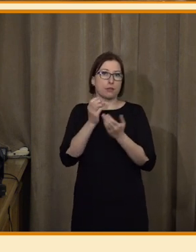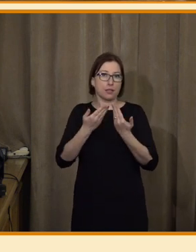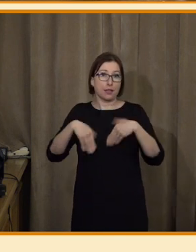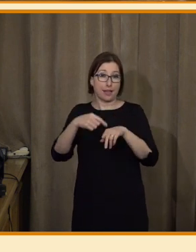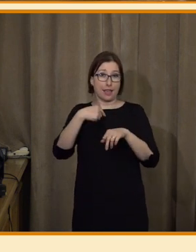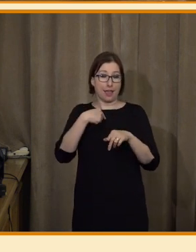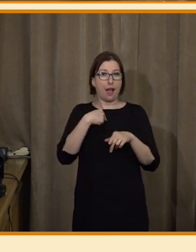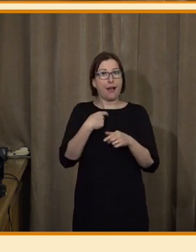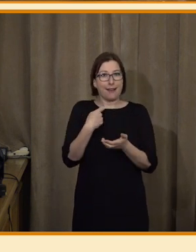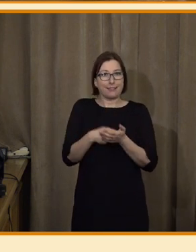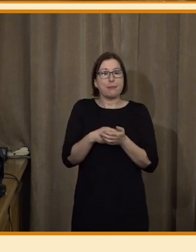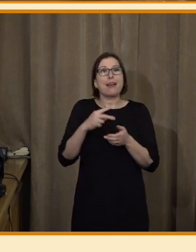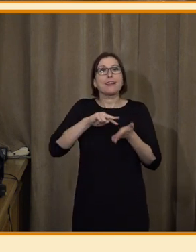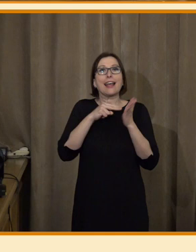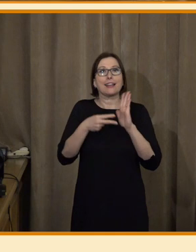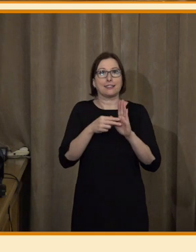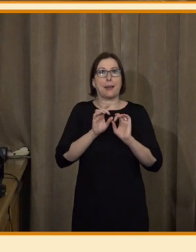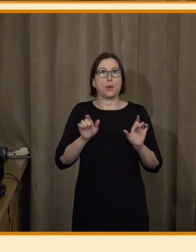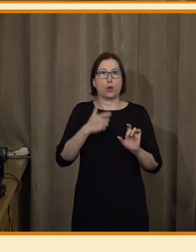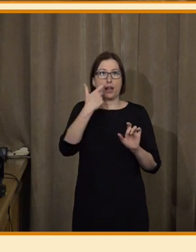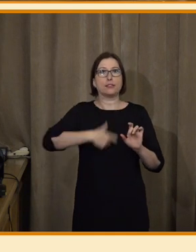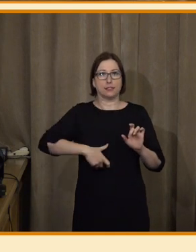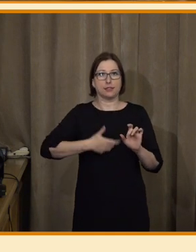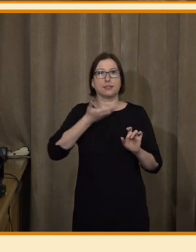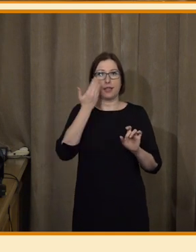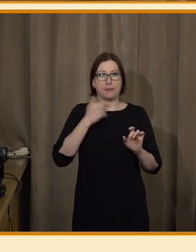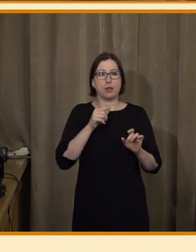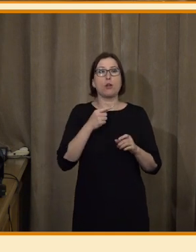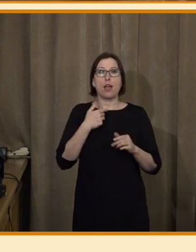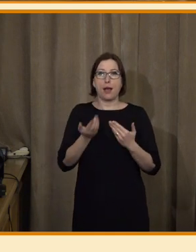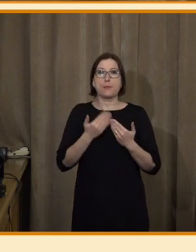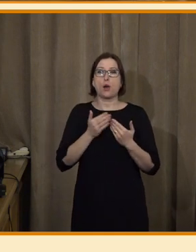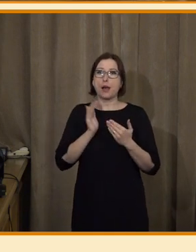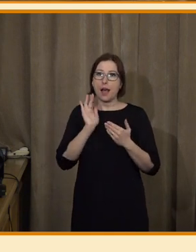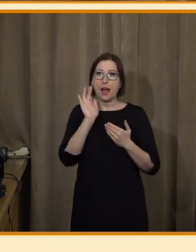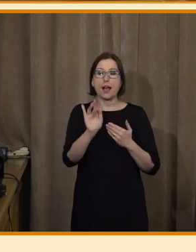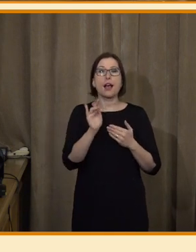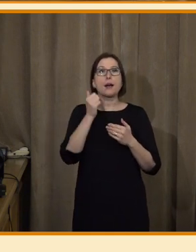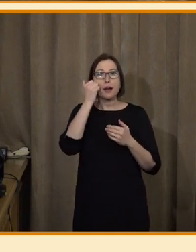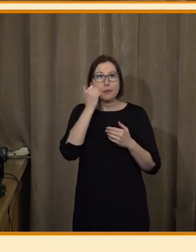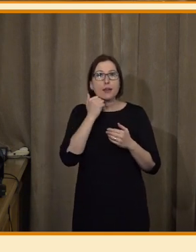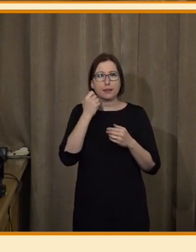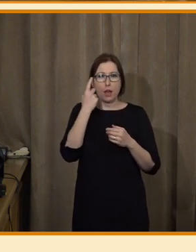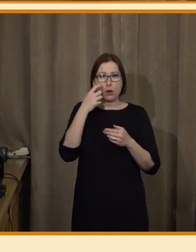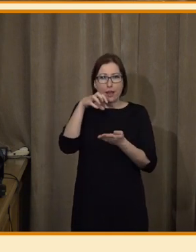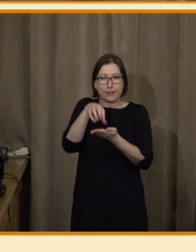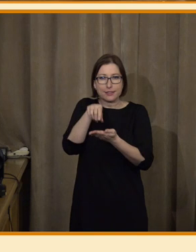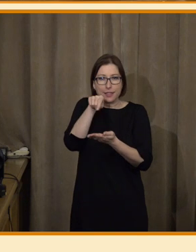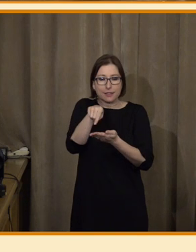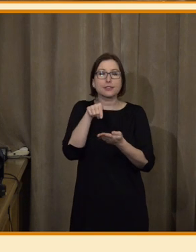jako technický poradce v této kauze a pomáhal jsem právě této občanské organizaci